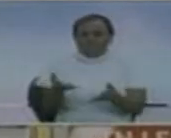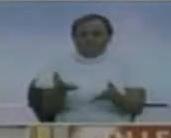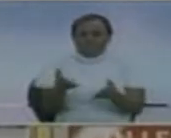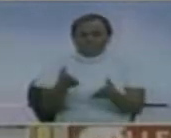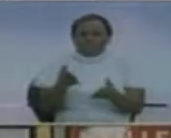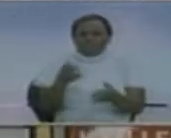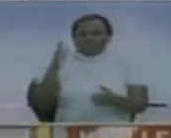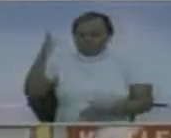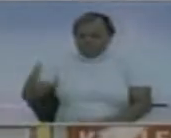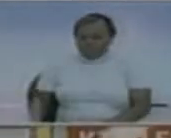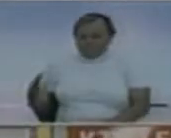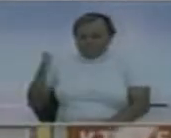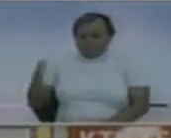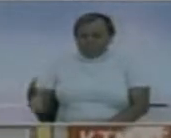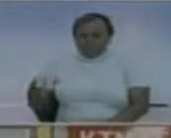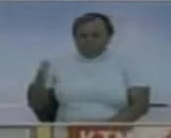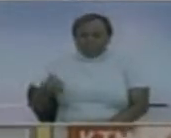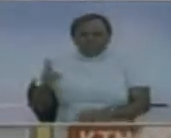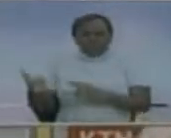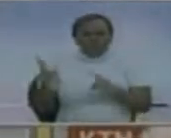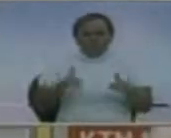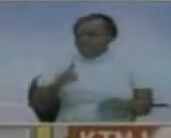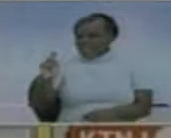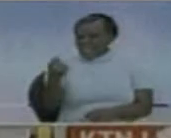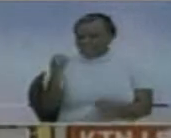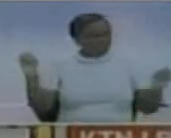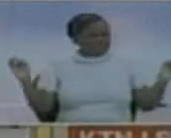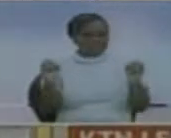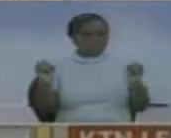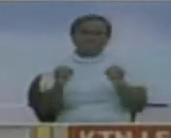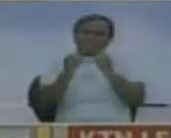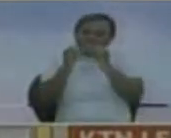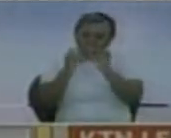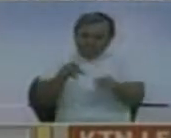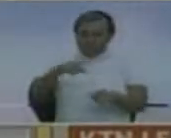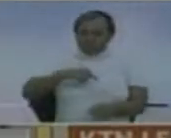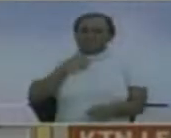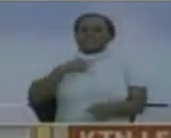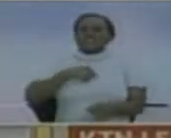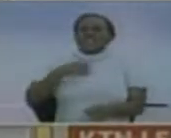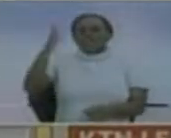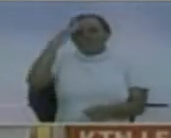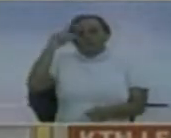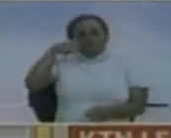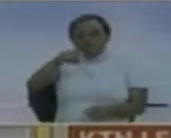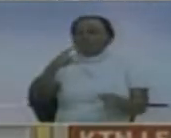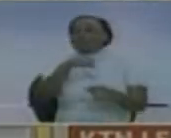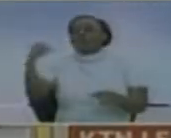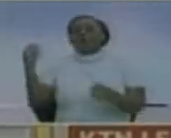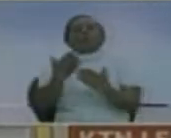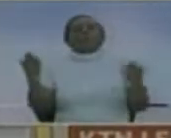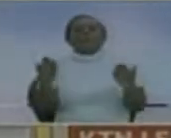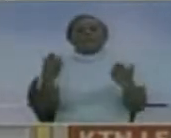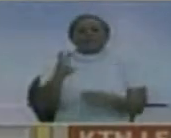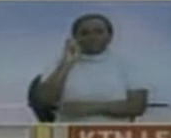Magari yao ya moshi ni ya chini, si mambo yalivyo nyumbani Kenya. Iwapo wewe ni mgeni, kwanza jua unakwenda.